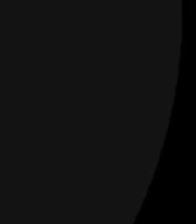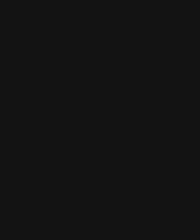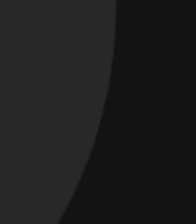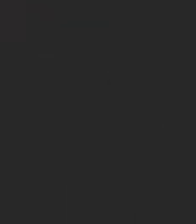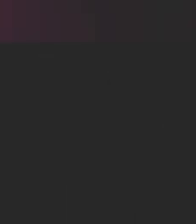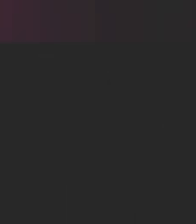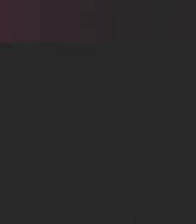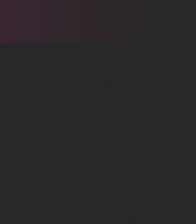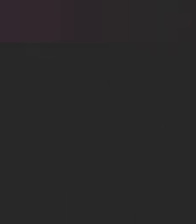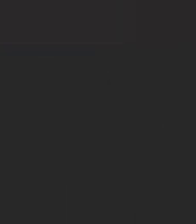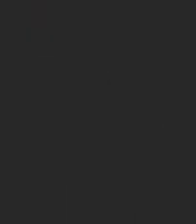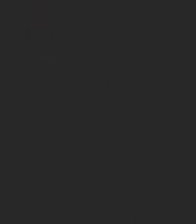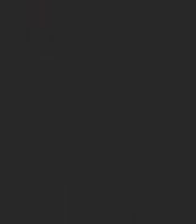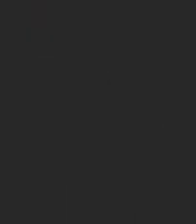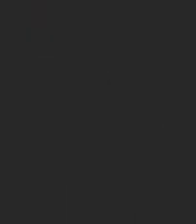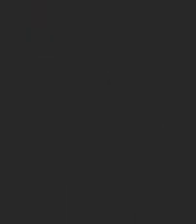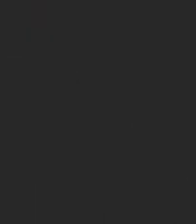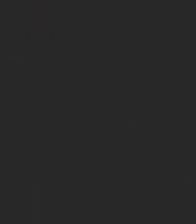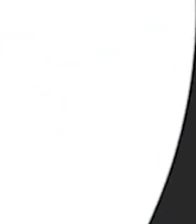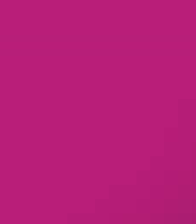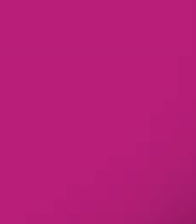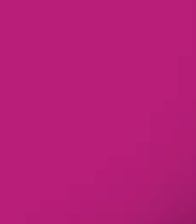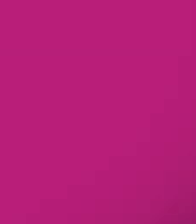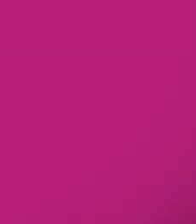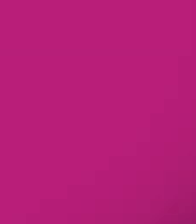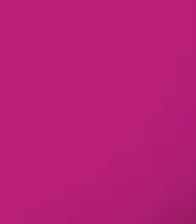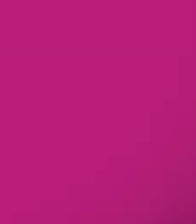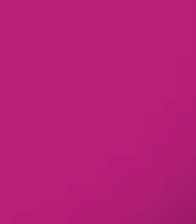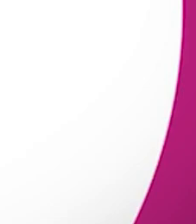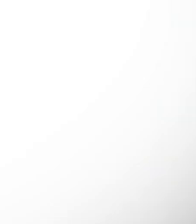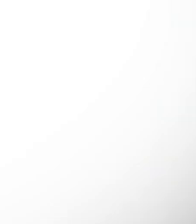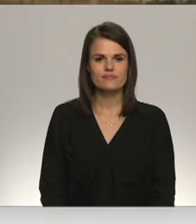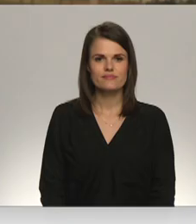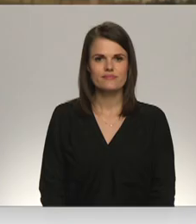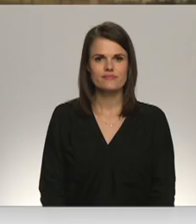Re! Viss ēters ir te!